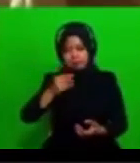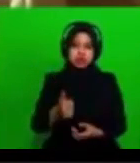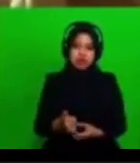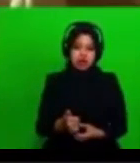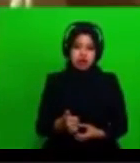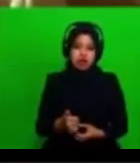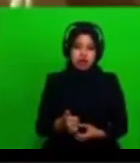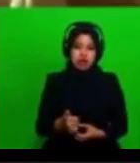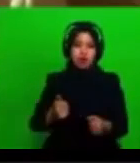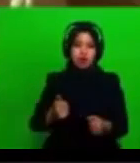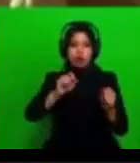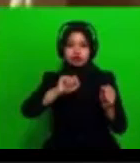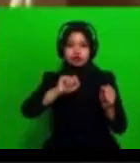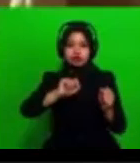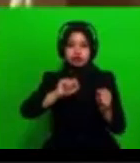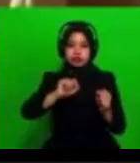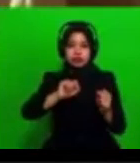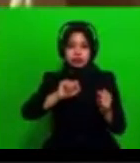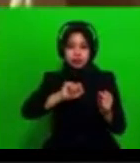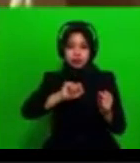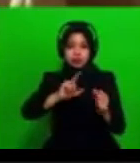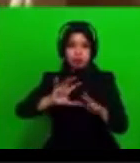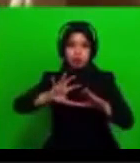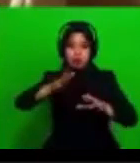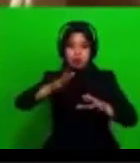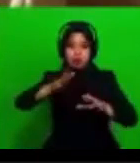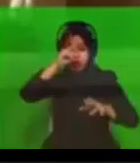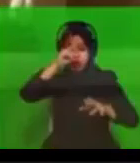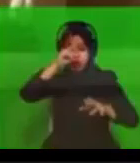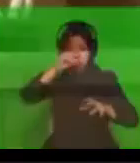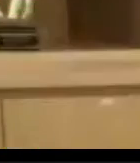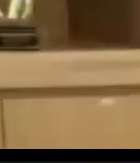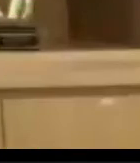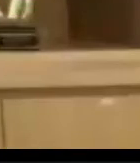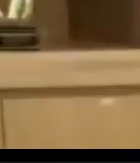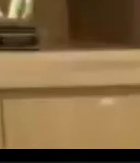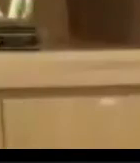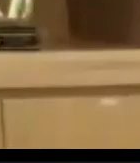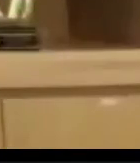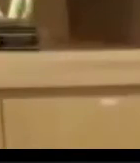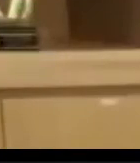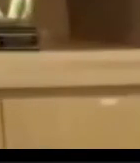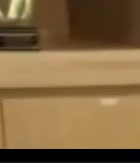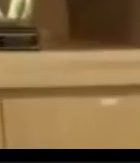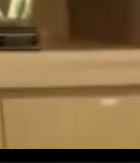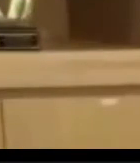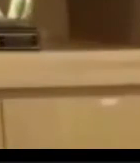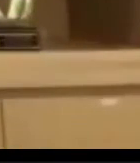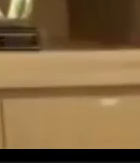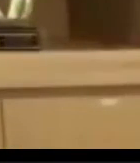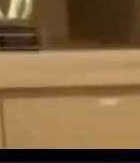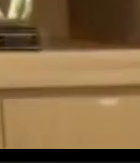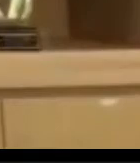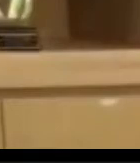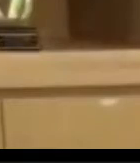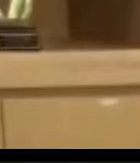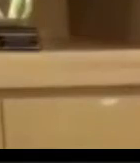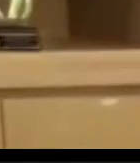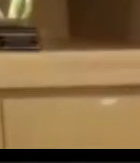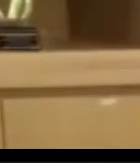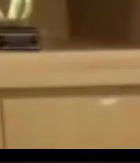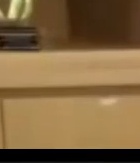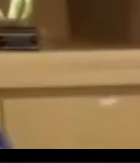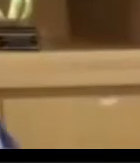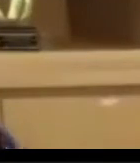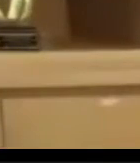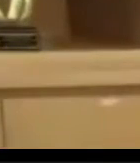memahami konteks dunia masa kini dan masa depan. Bagaimana dunia ini akan berubah. Jadi orang